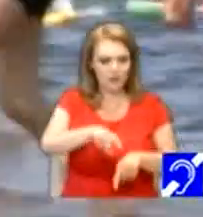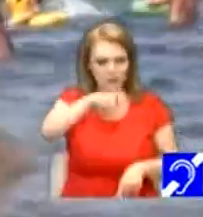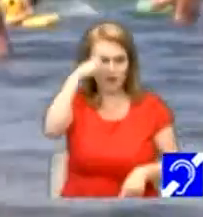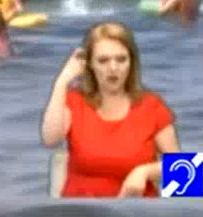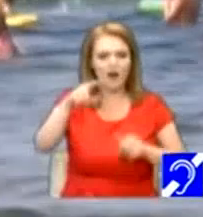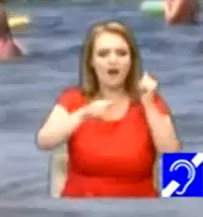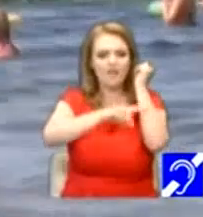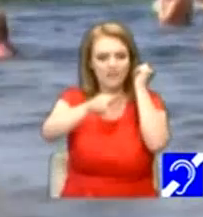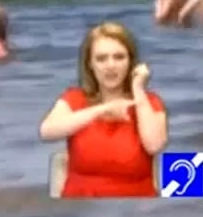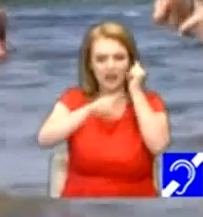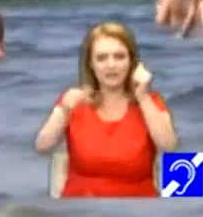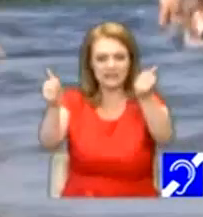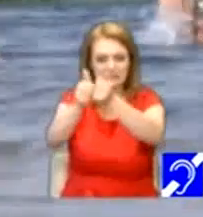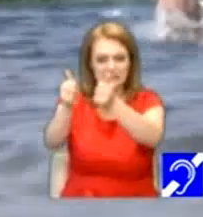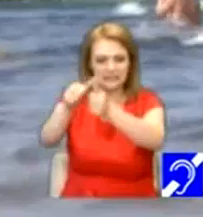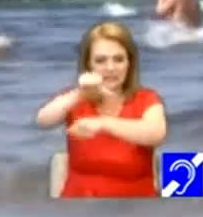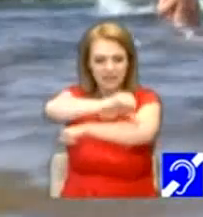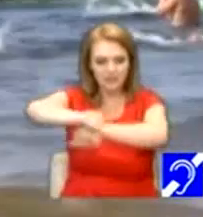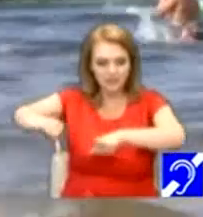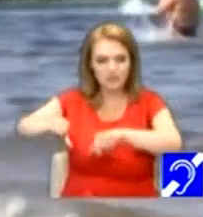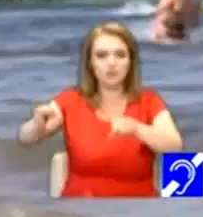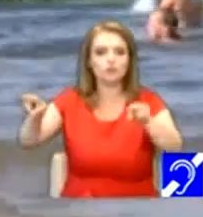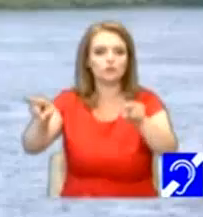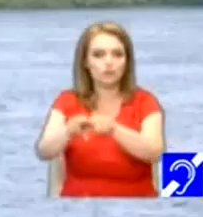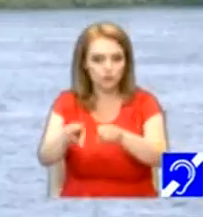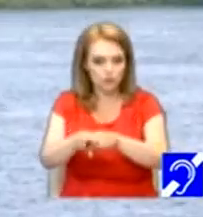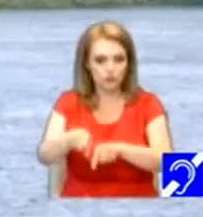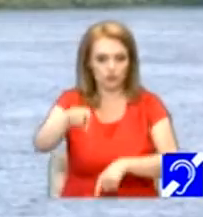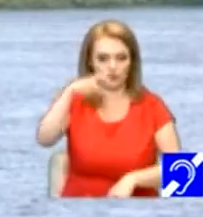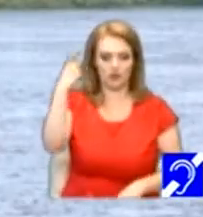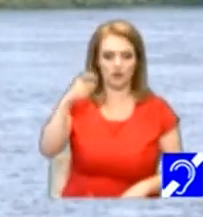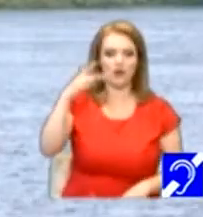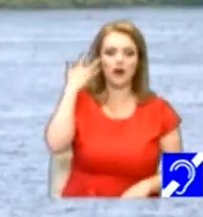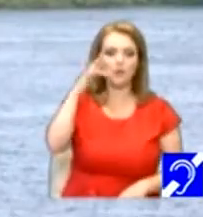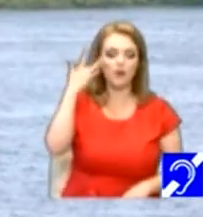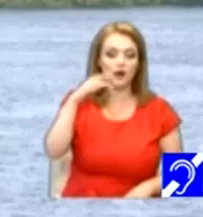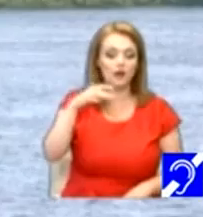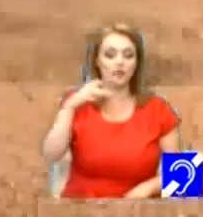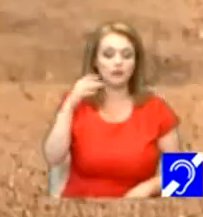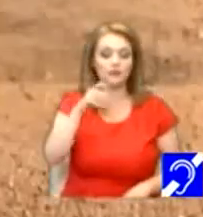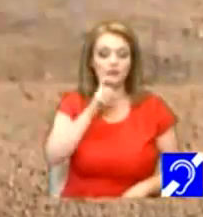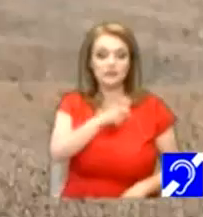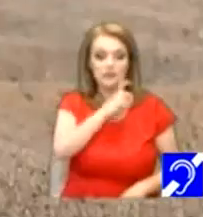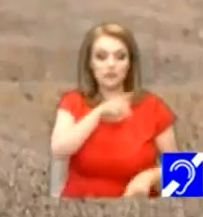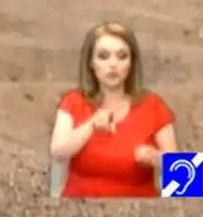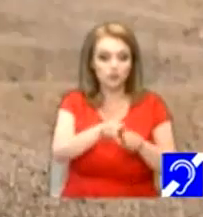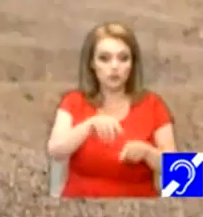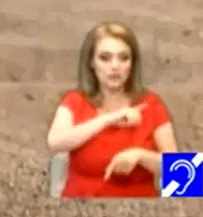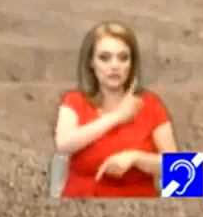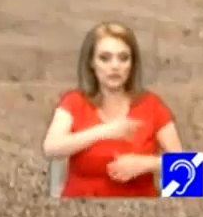inclusiv. Întreaga emisferă nordică a fost afectată de schimbările climatice. În America de Nord s-a înregistrat un record de temperatură.